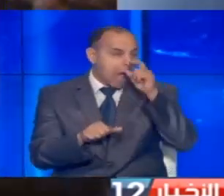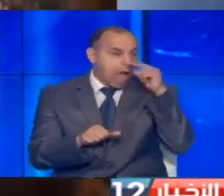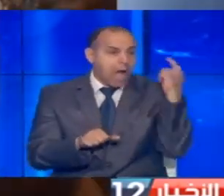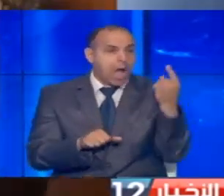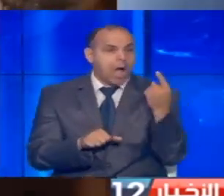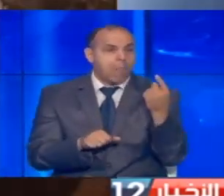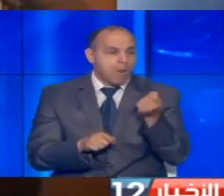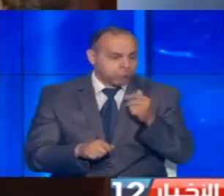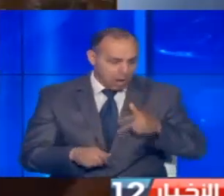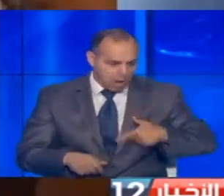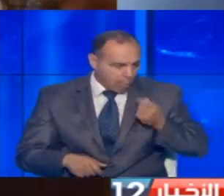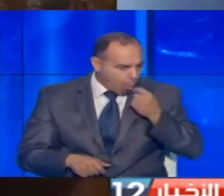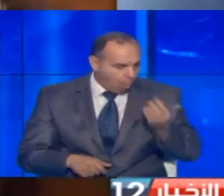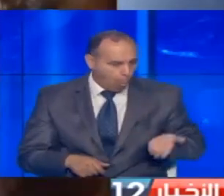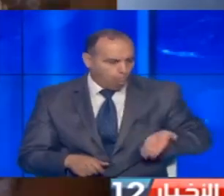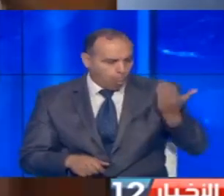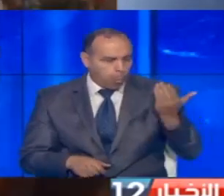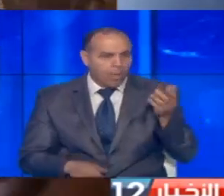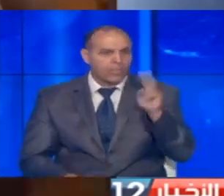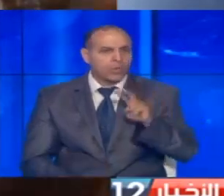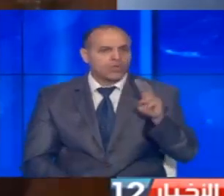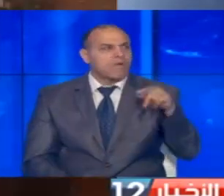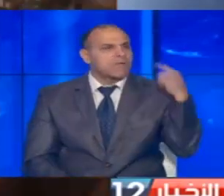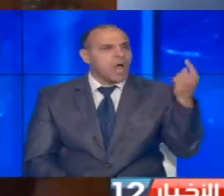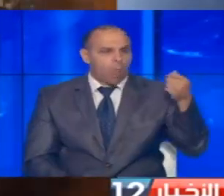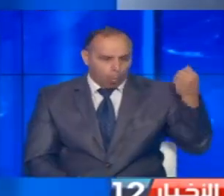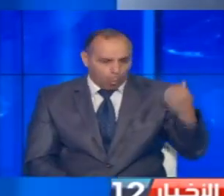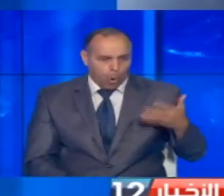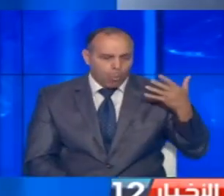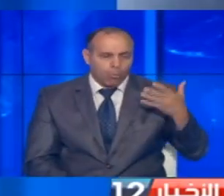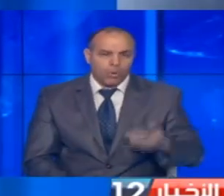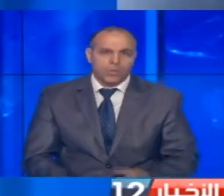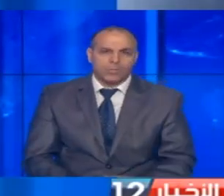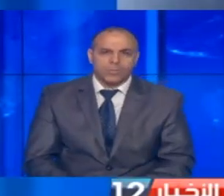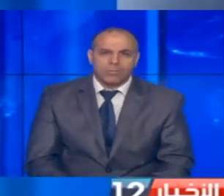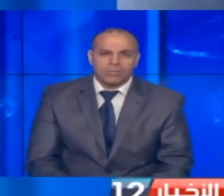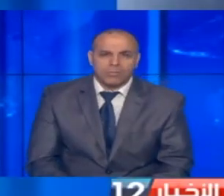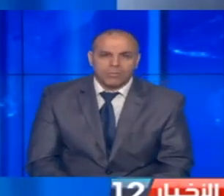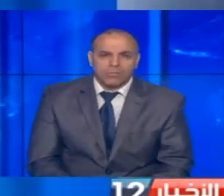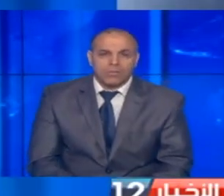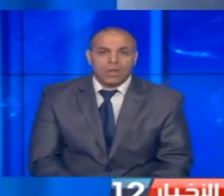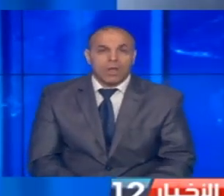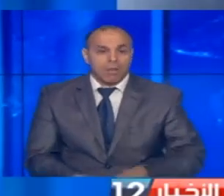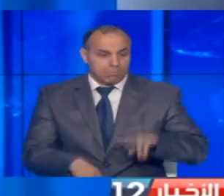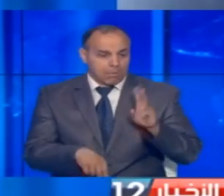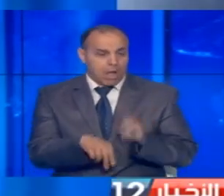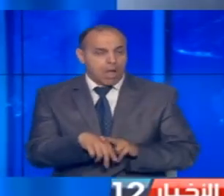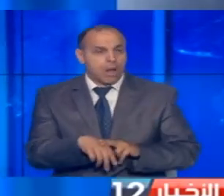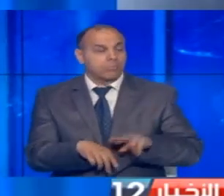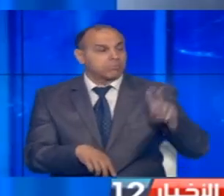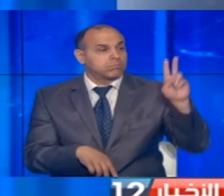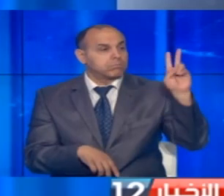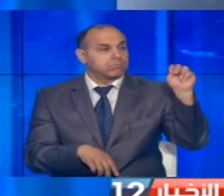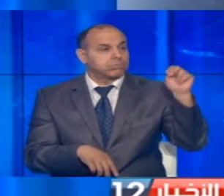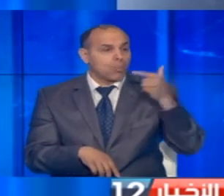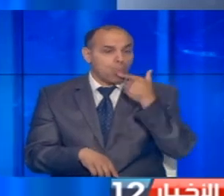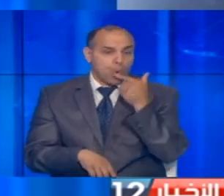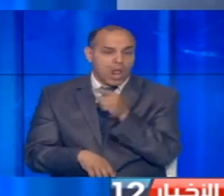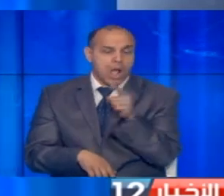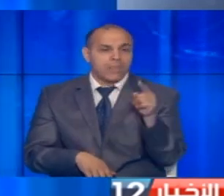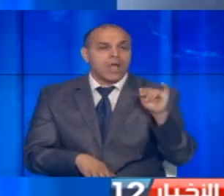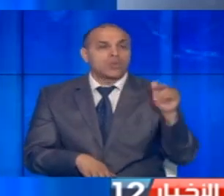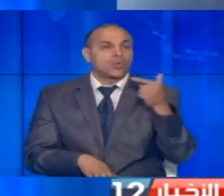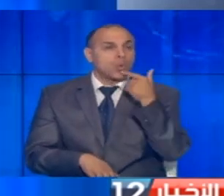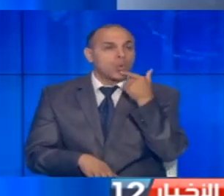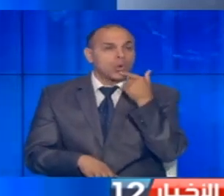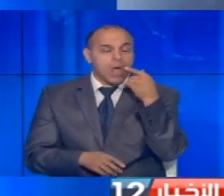غلاء المعيشة و28 عالميا. في البيئة، قال الأمين العام للأمم المتحدة أنطونيو